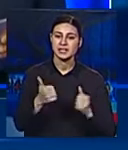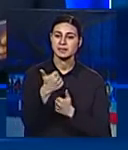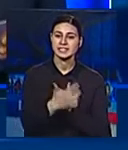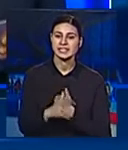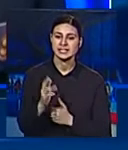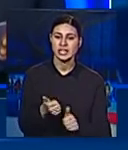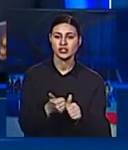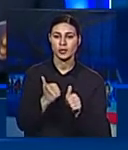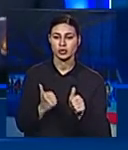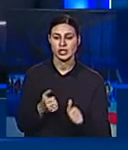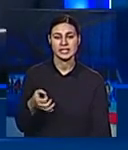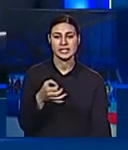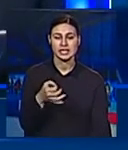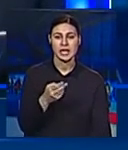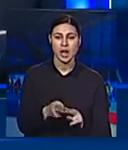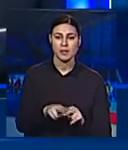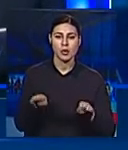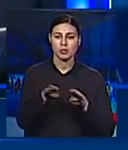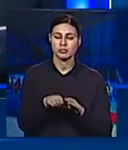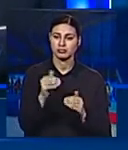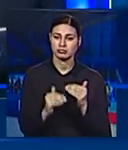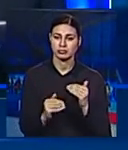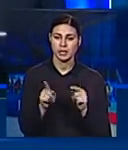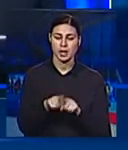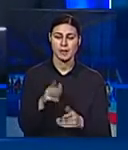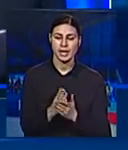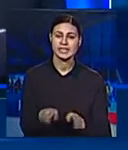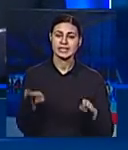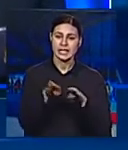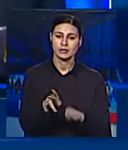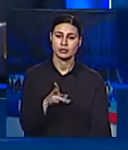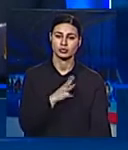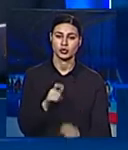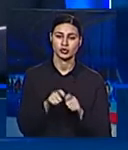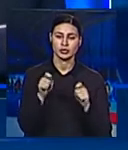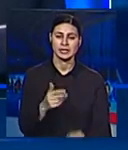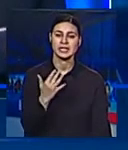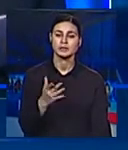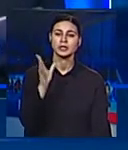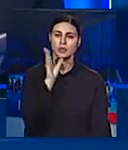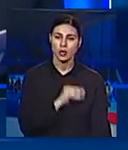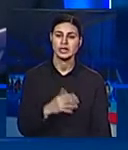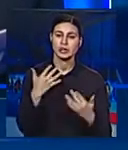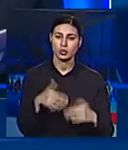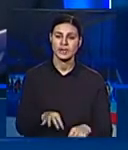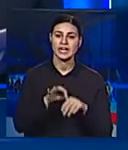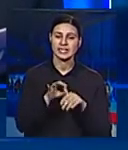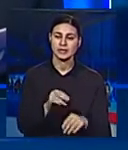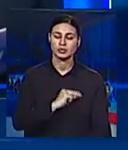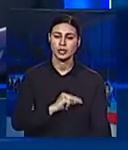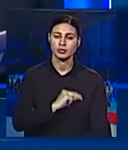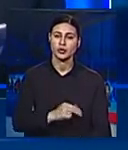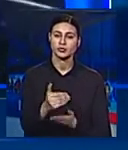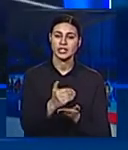და ჩამორჩენილი რეგიონები, ამ უთანასწორობის აღმოფხვრა და თანაბარი პირობების შექმნა რამდენად მოხერხდა უკვე გატარებული